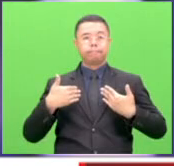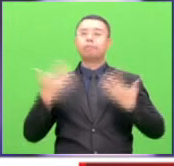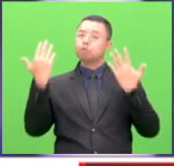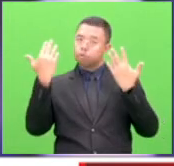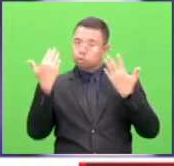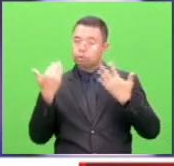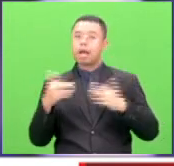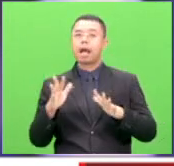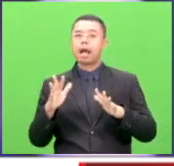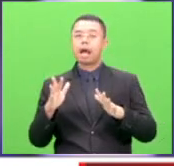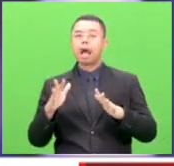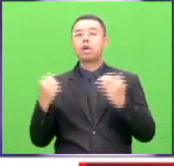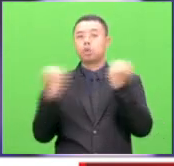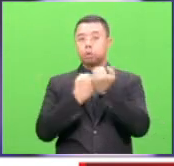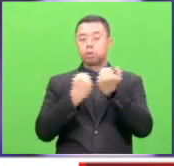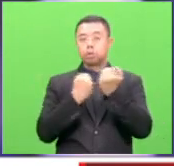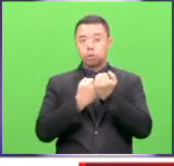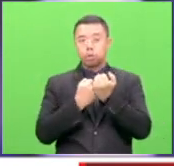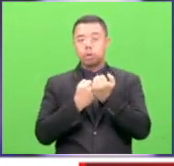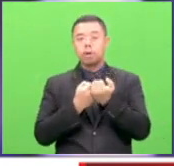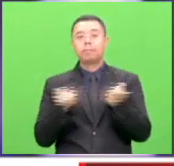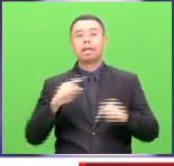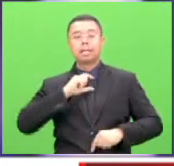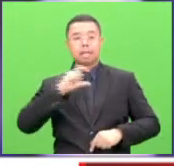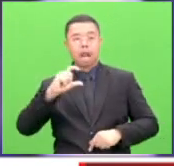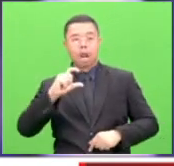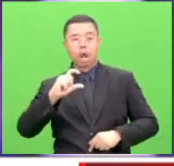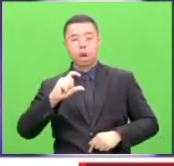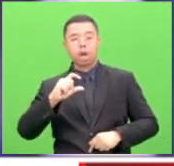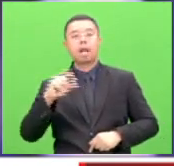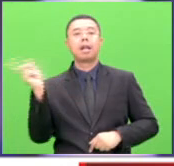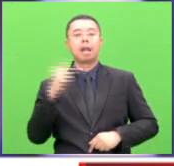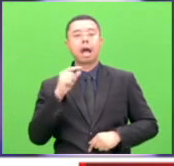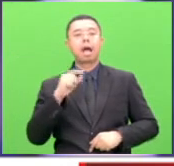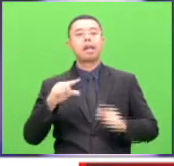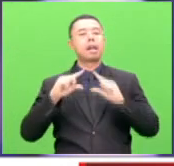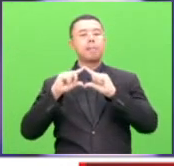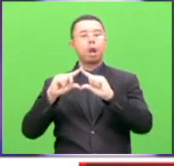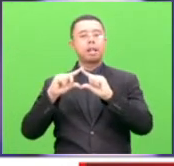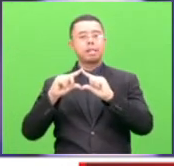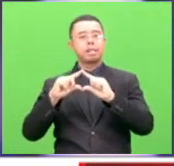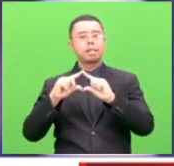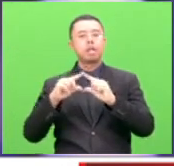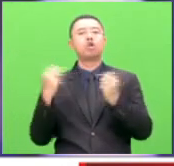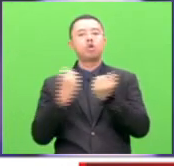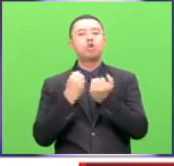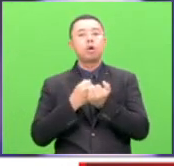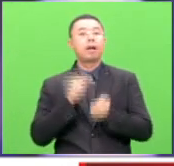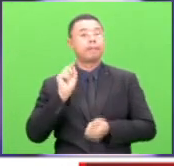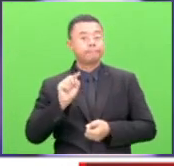telah diusung, dicalonkan oleh Partai Demokrat. Dukungan